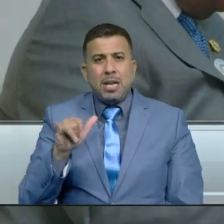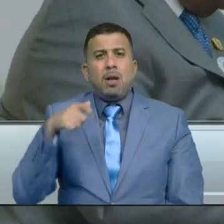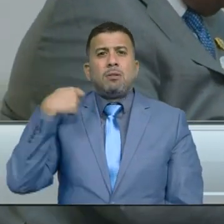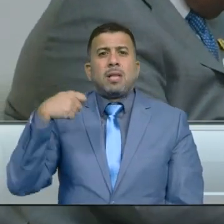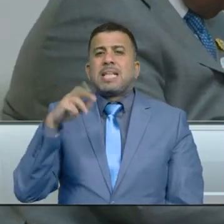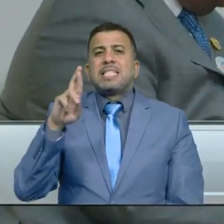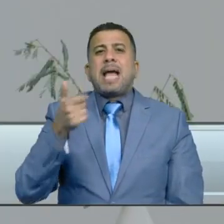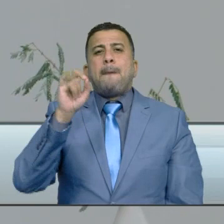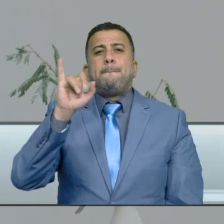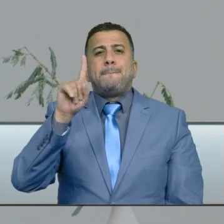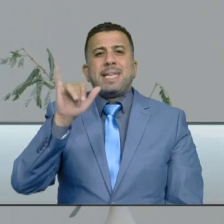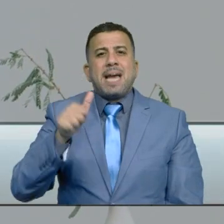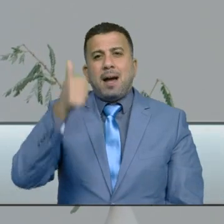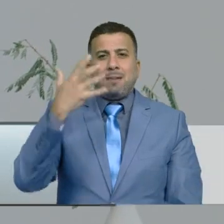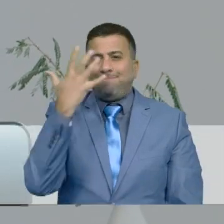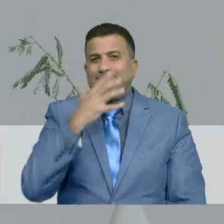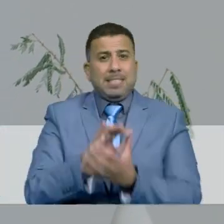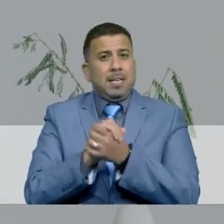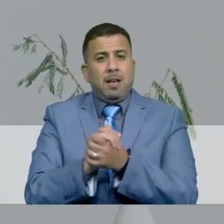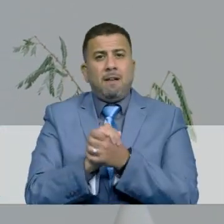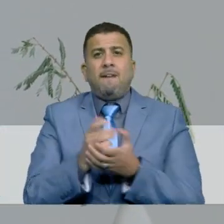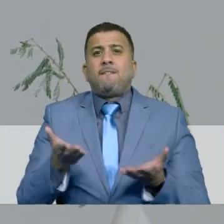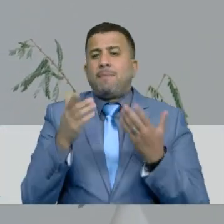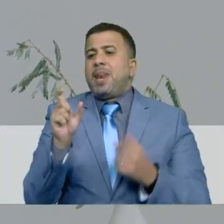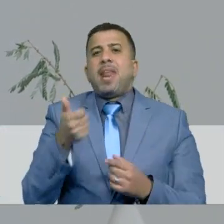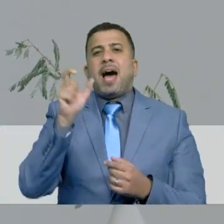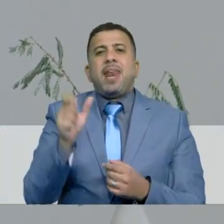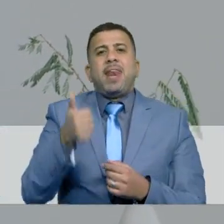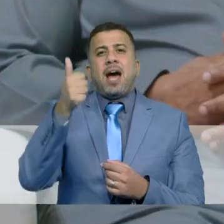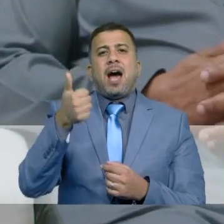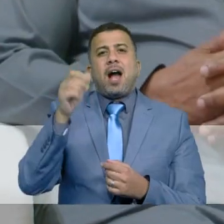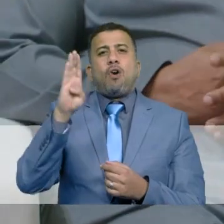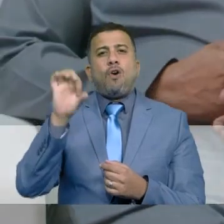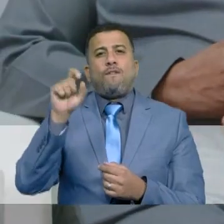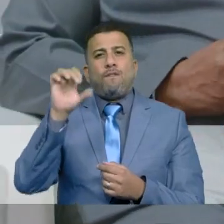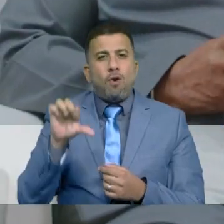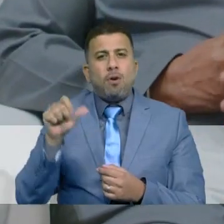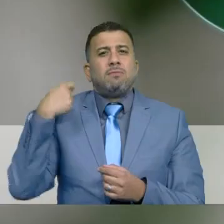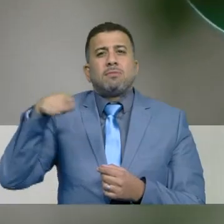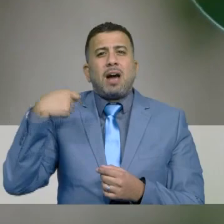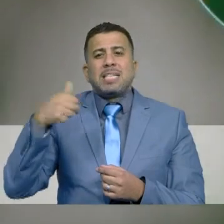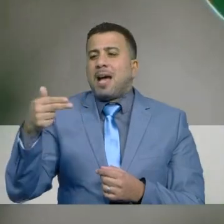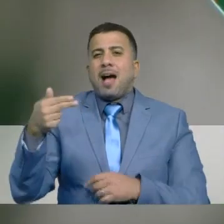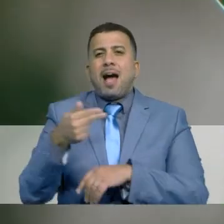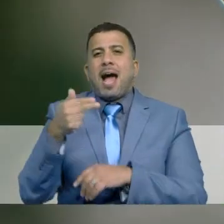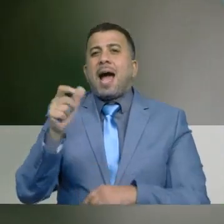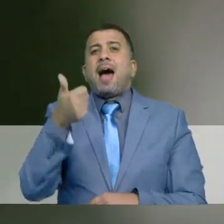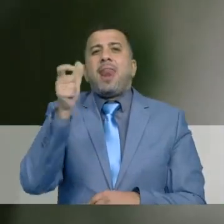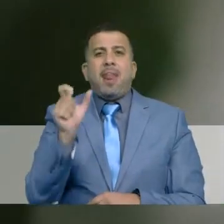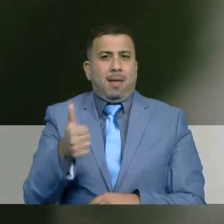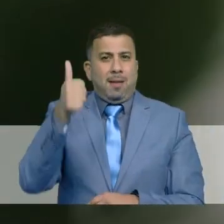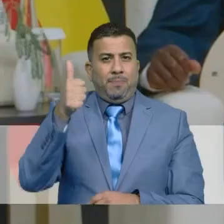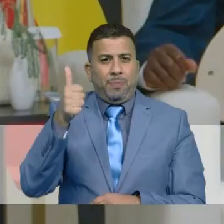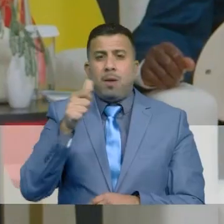رئيس جمهوريه زامبيا صديقه وفخامه نانا رئيس جمهوريه غانا الصديقه